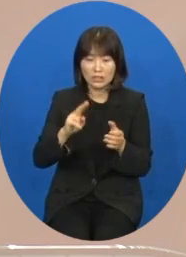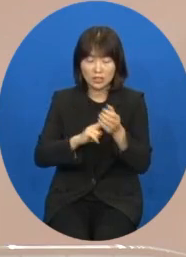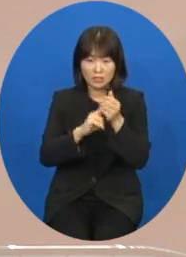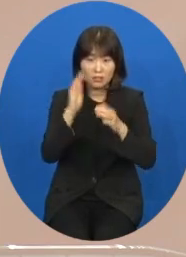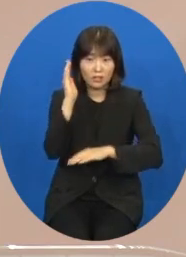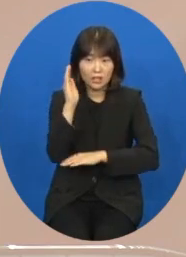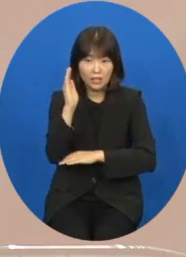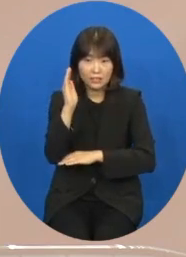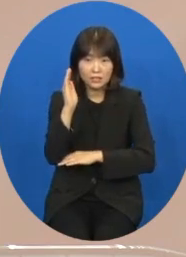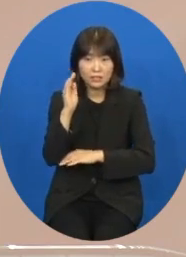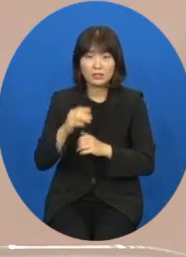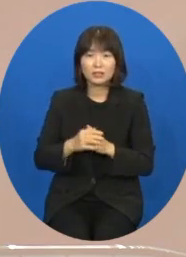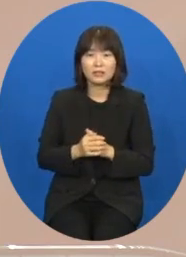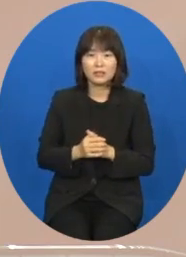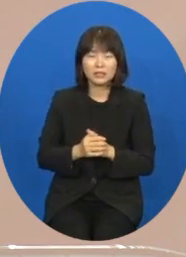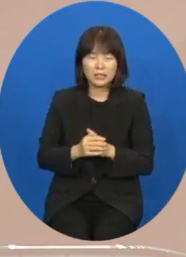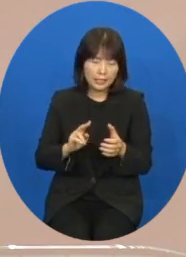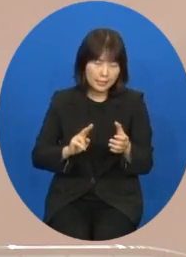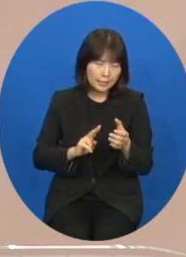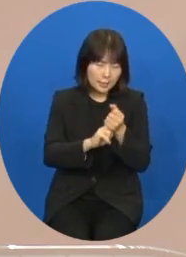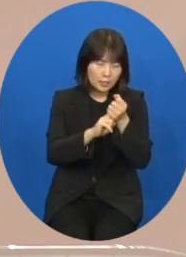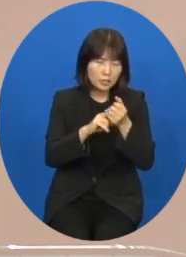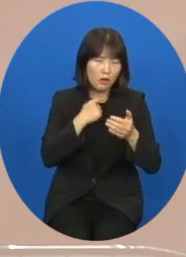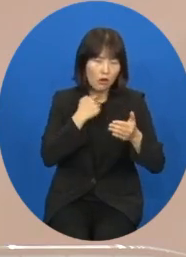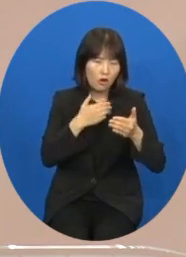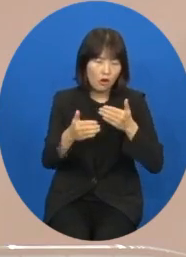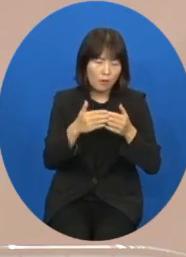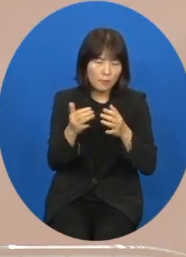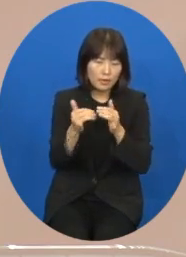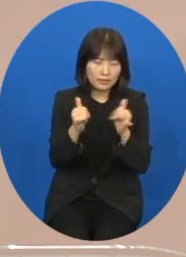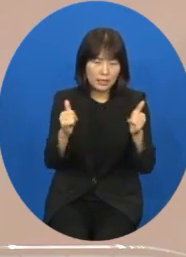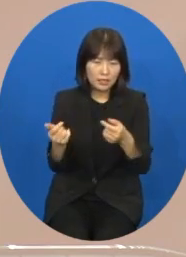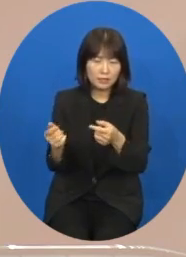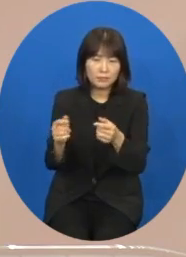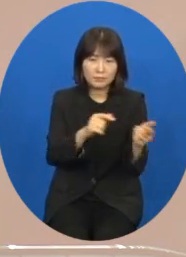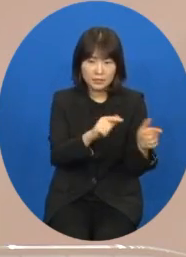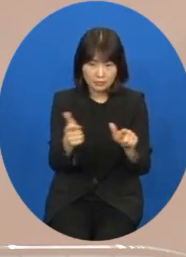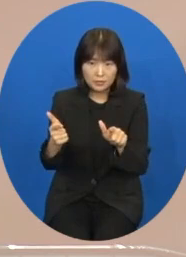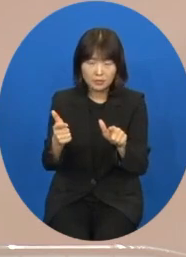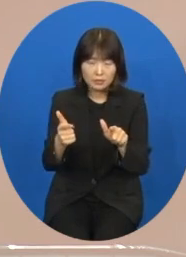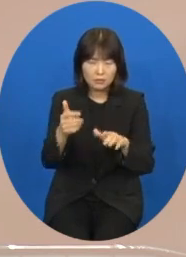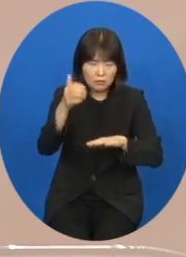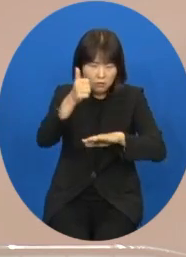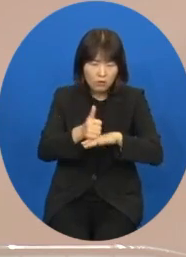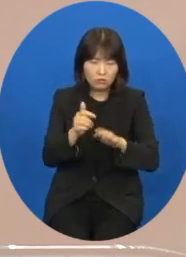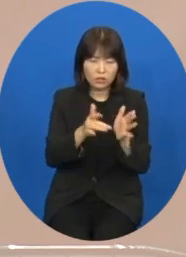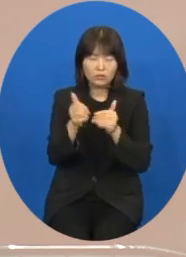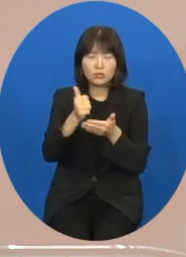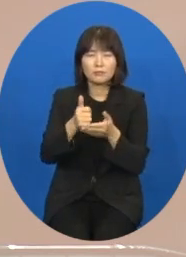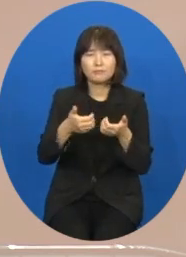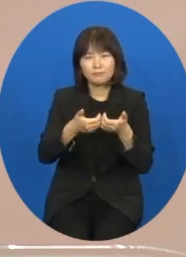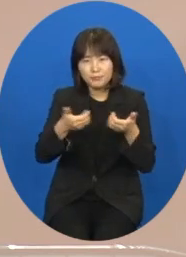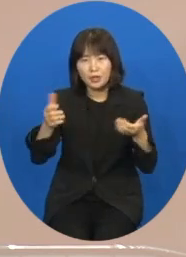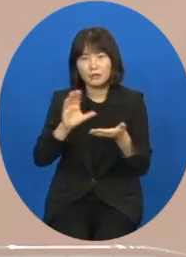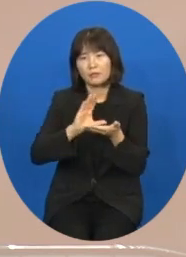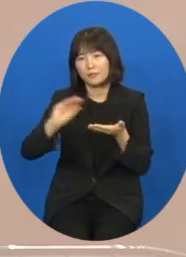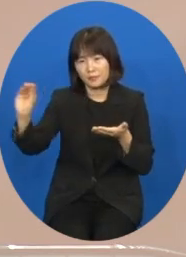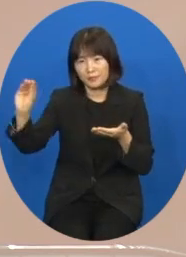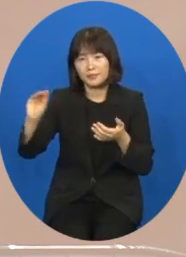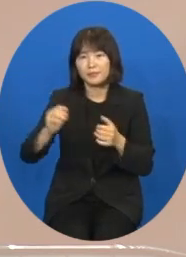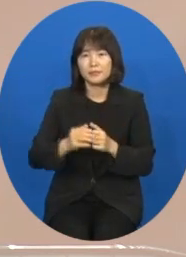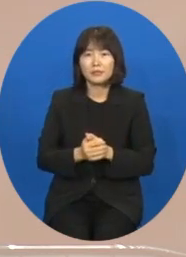되는데 기적을 경험한 그 사람들이 결국은 예수님을 떠나버립니다. 기적만 바라는